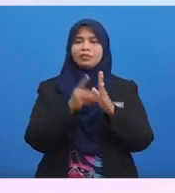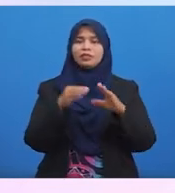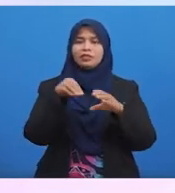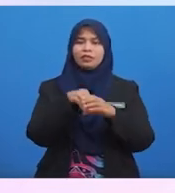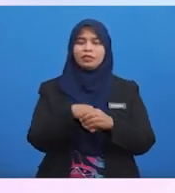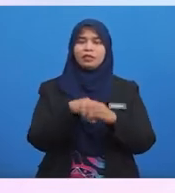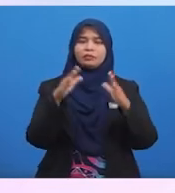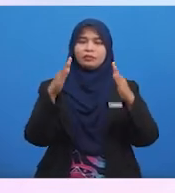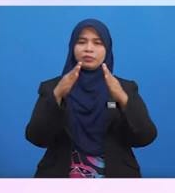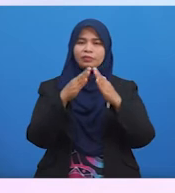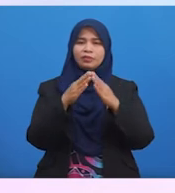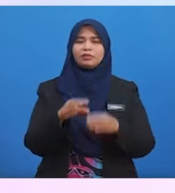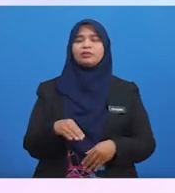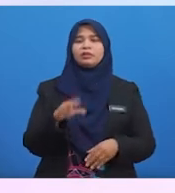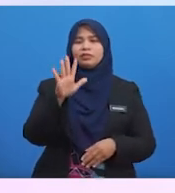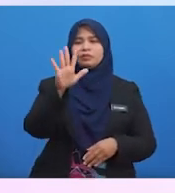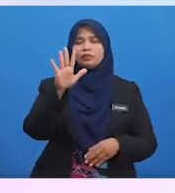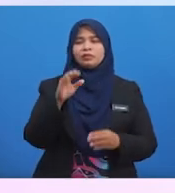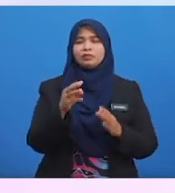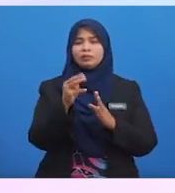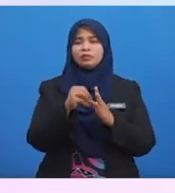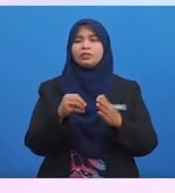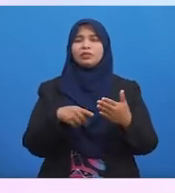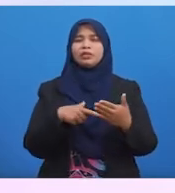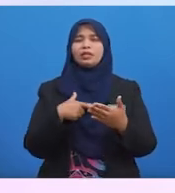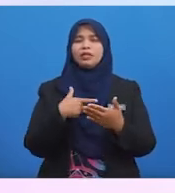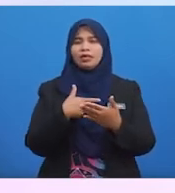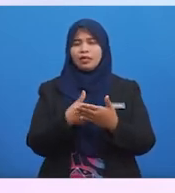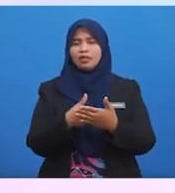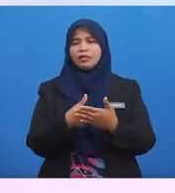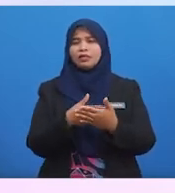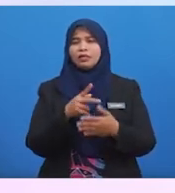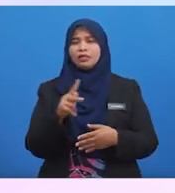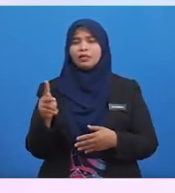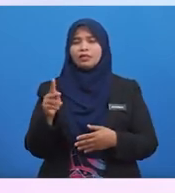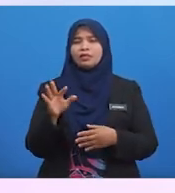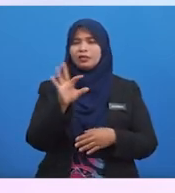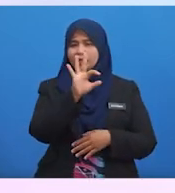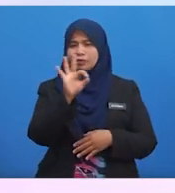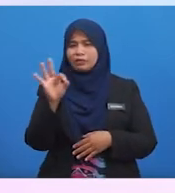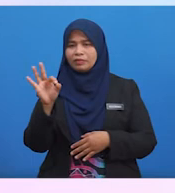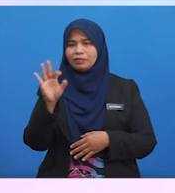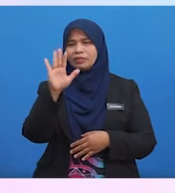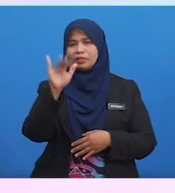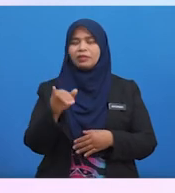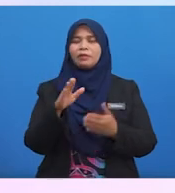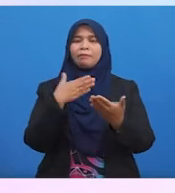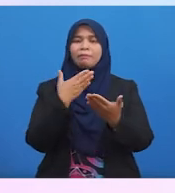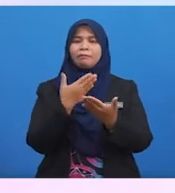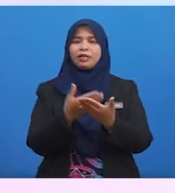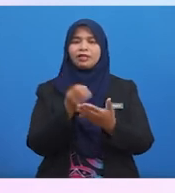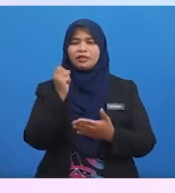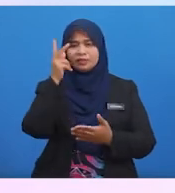roller Beat keinget melahirkan yang baik akhlaknya